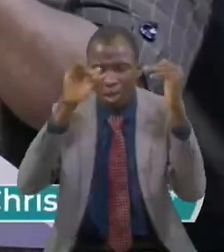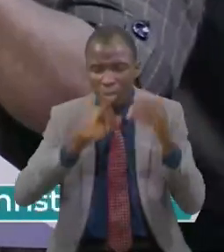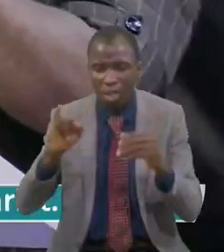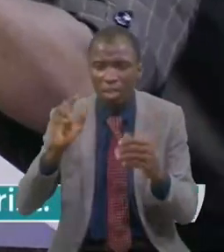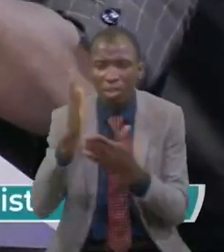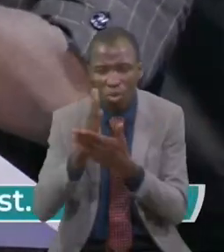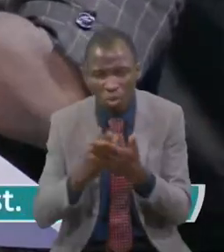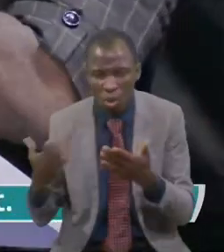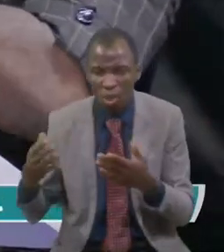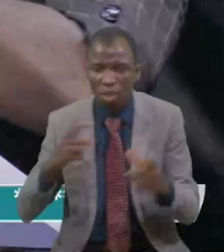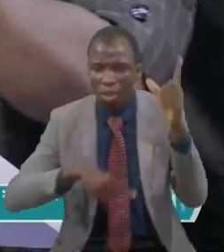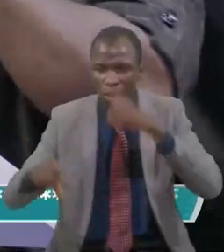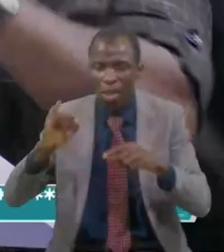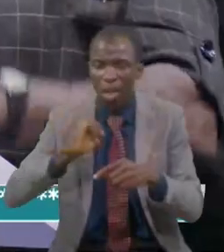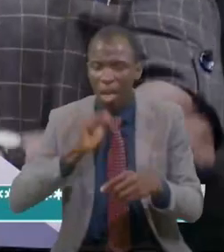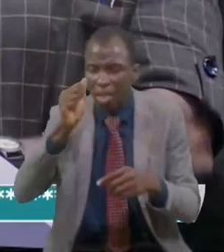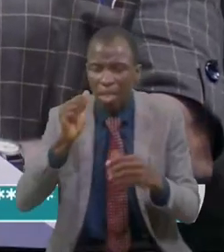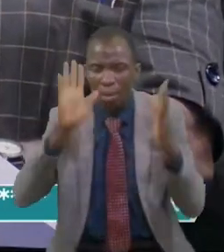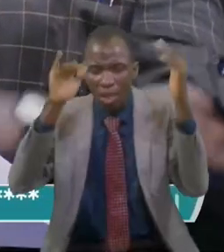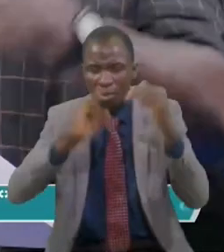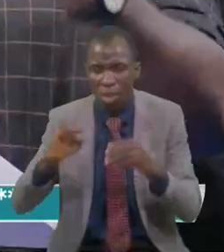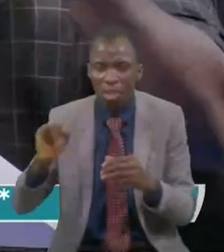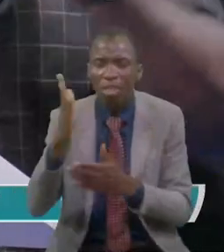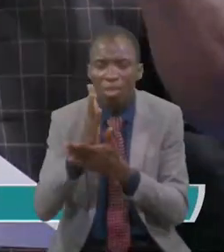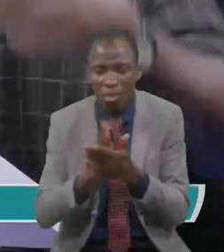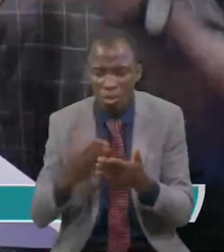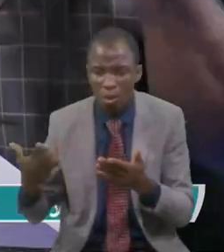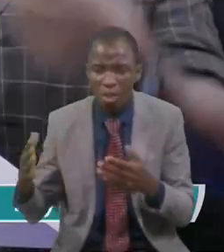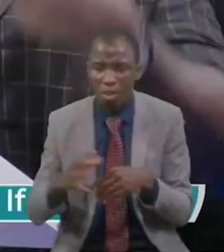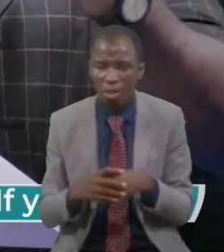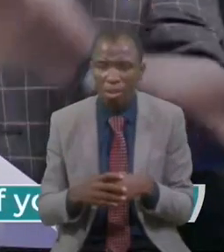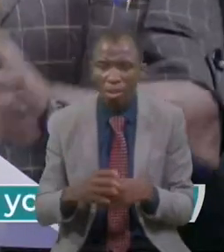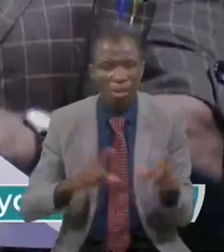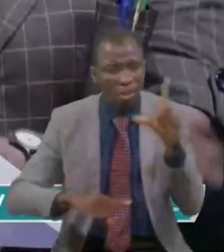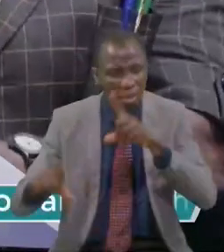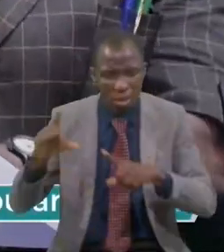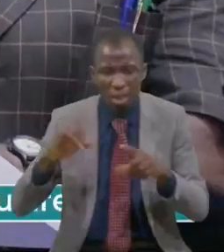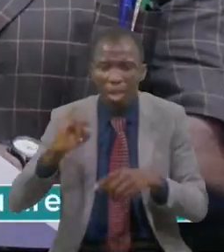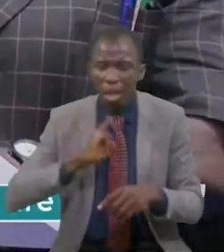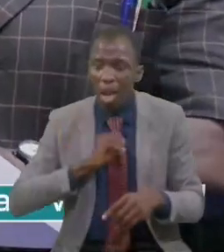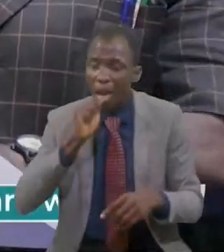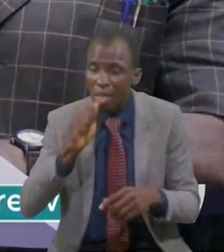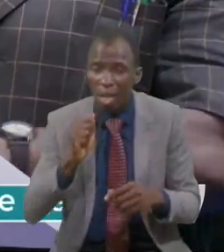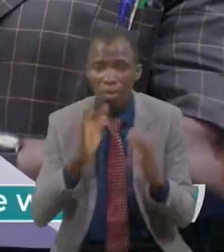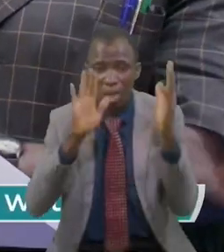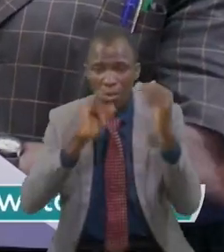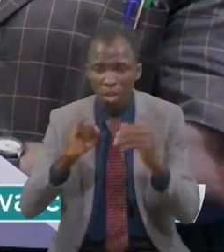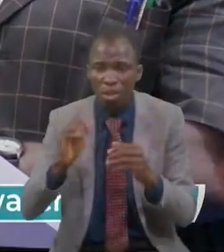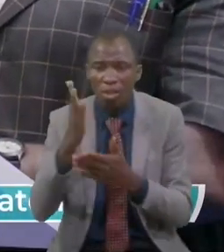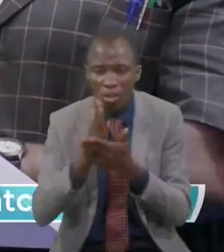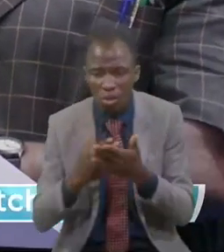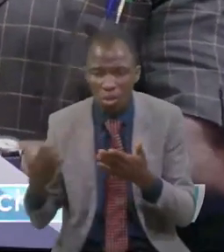chargée j'espère quelque chose j'espère quelque